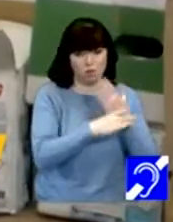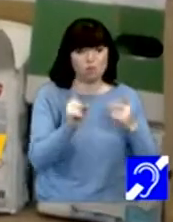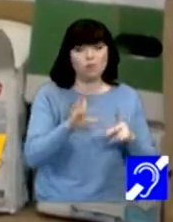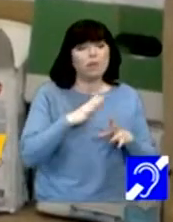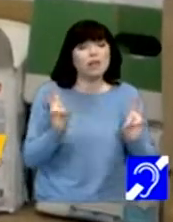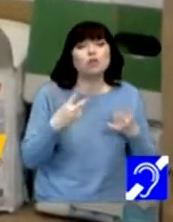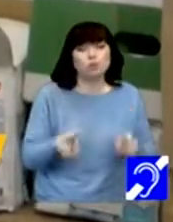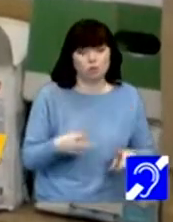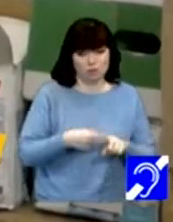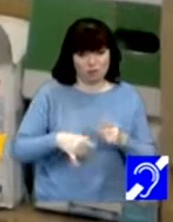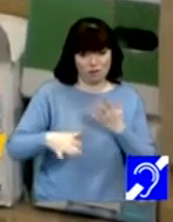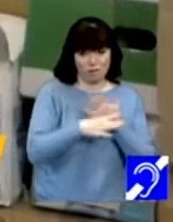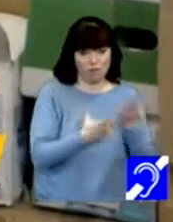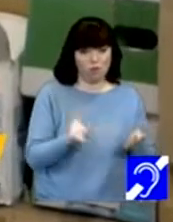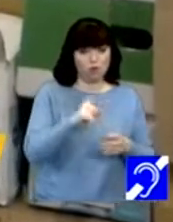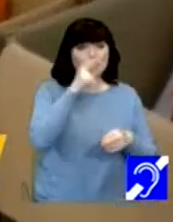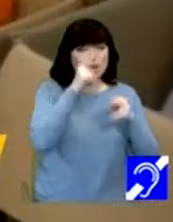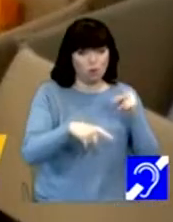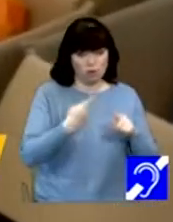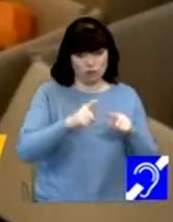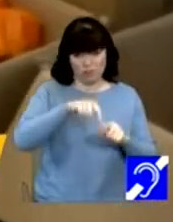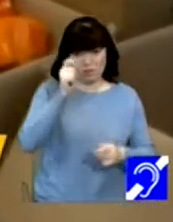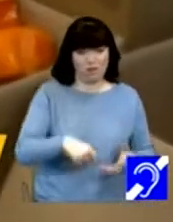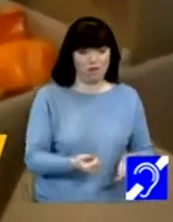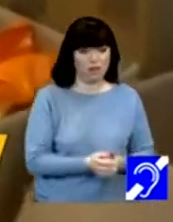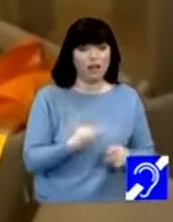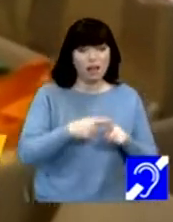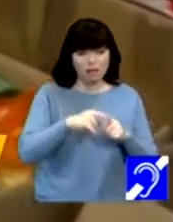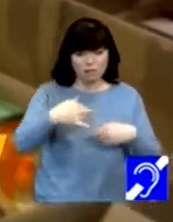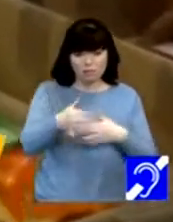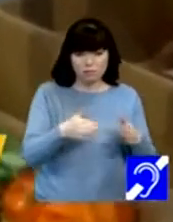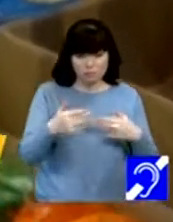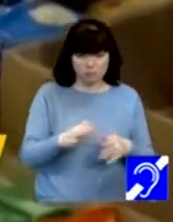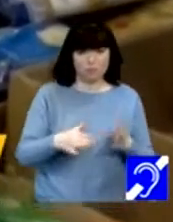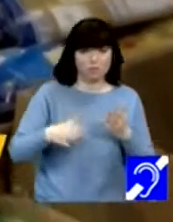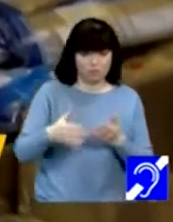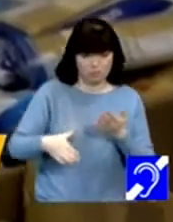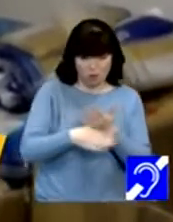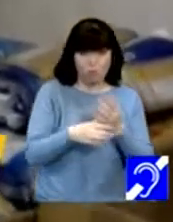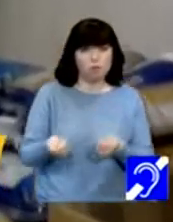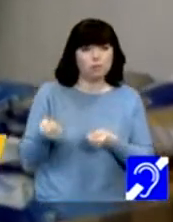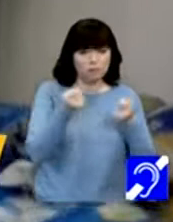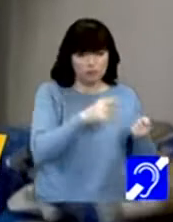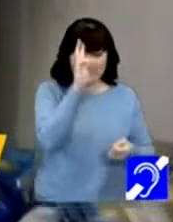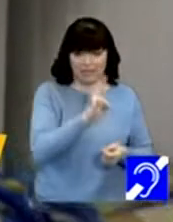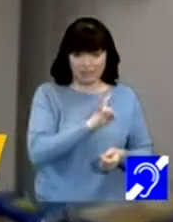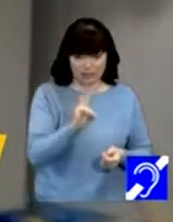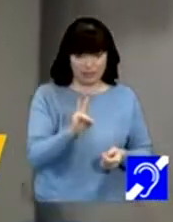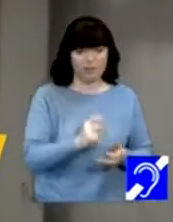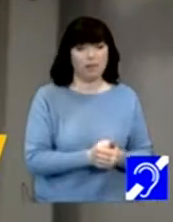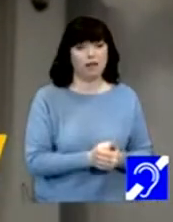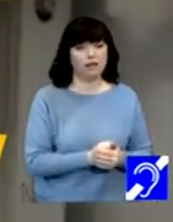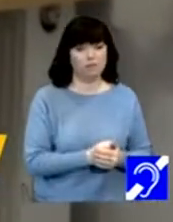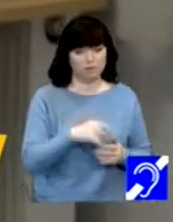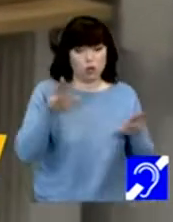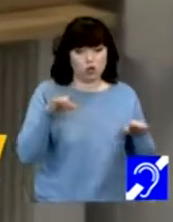să termine și să început. Coletele cu ajutoare sunt aduse la centrul social al parohiei Sfinții Martiri